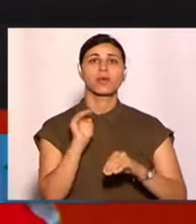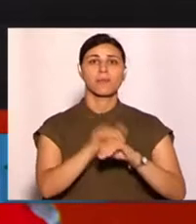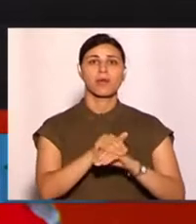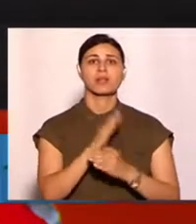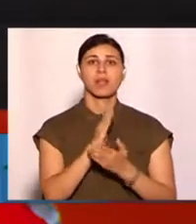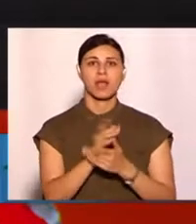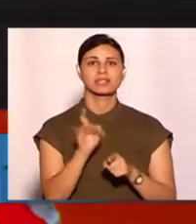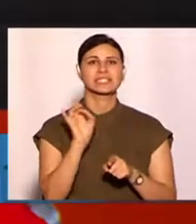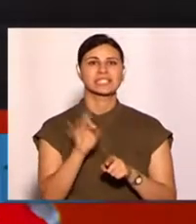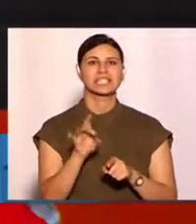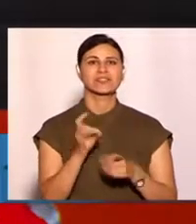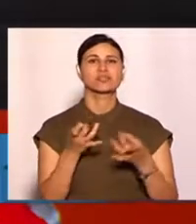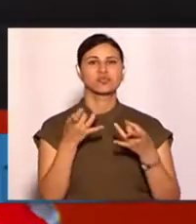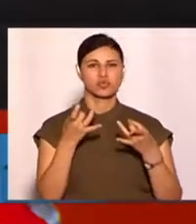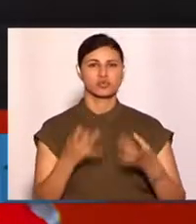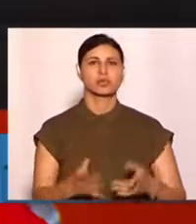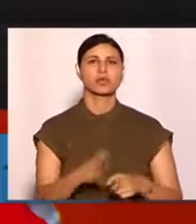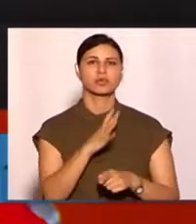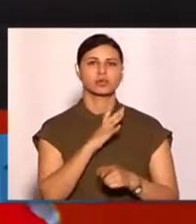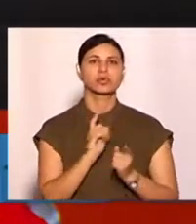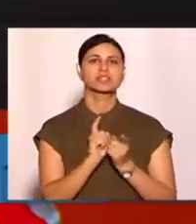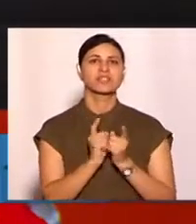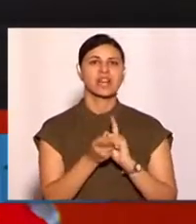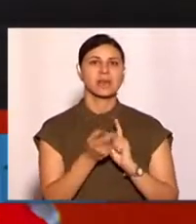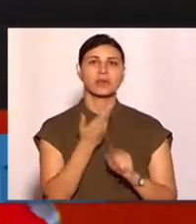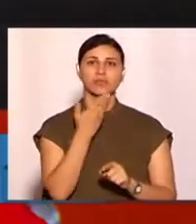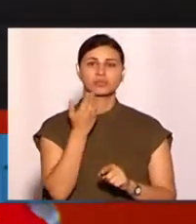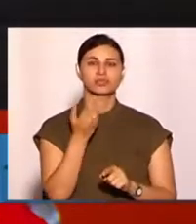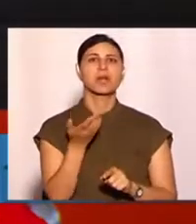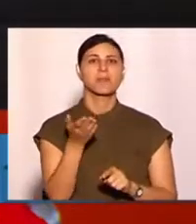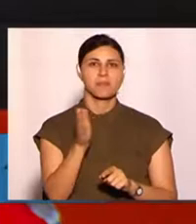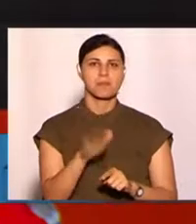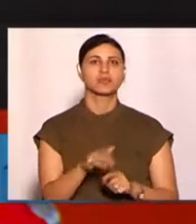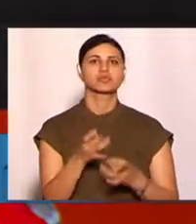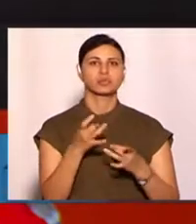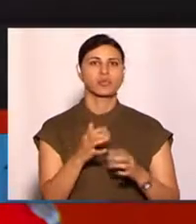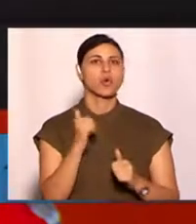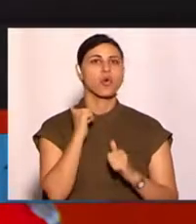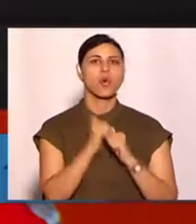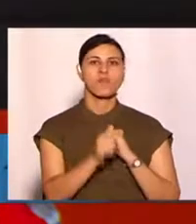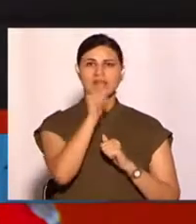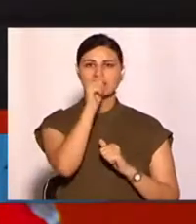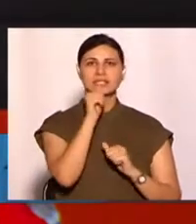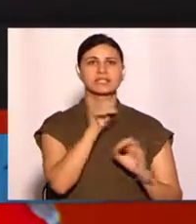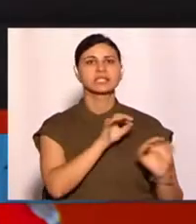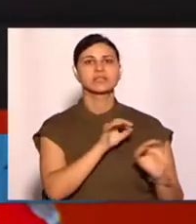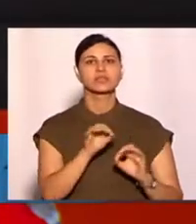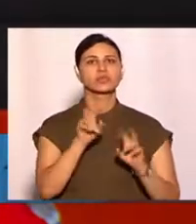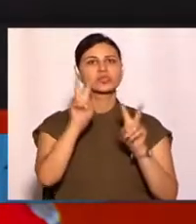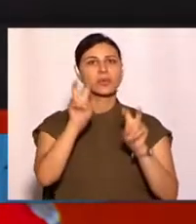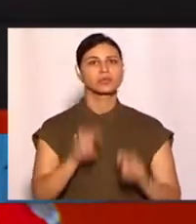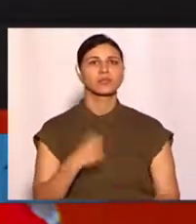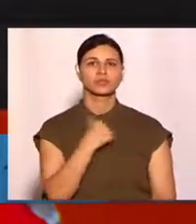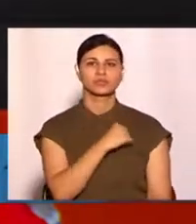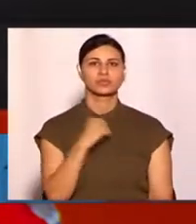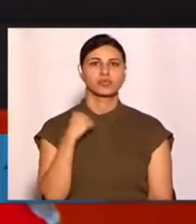ტკივილი უბრალოდ მიმდინარეობს და ცვლილებები არ არის, მაშინ უბრალოდ ყოველ თვიურ შემოწმებას ჩვენ თვითონ ჩვენ თავზე